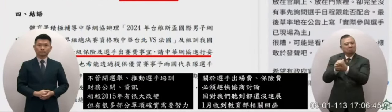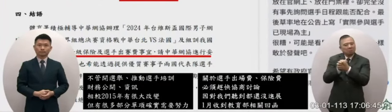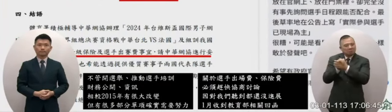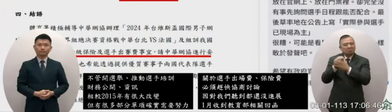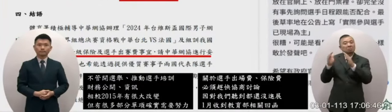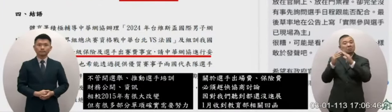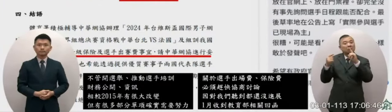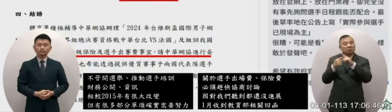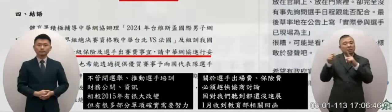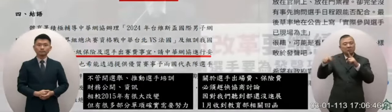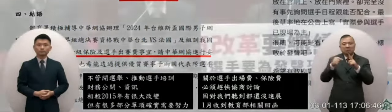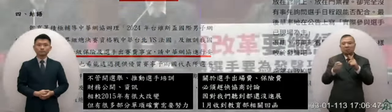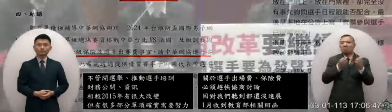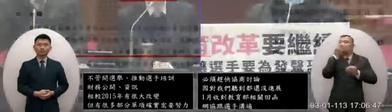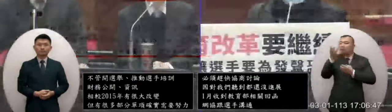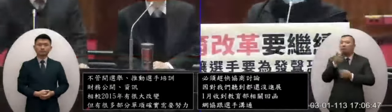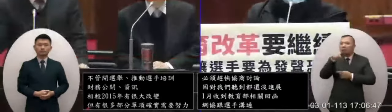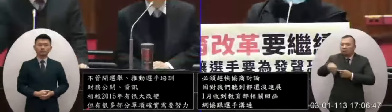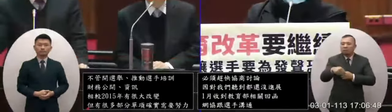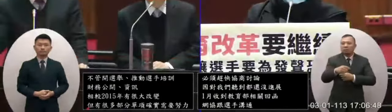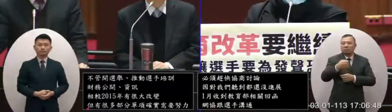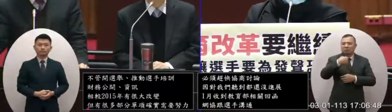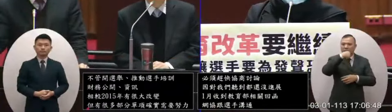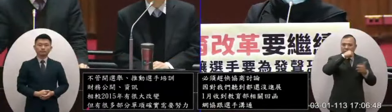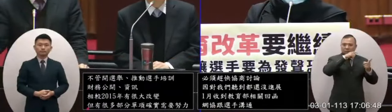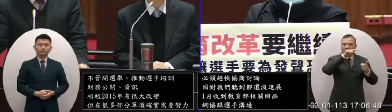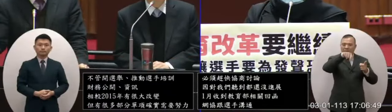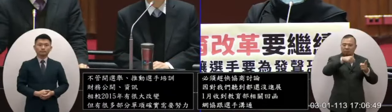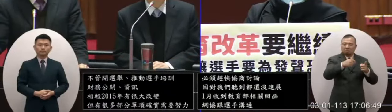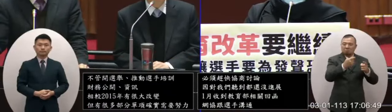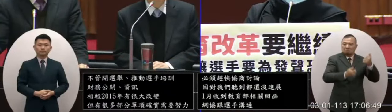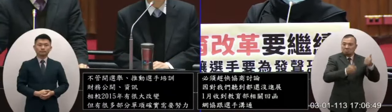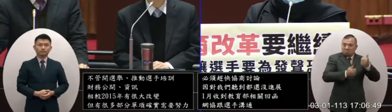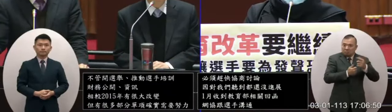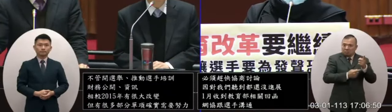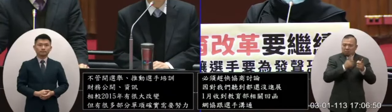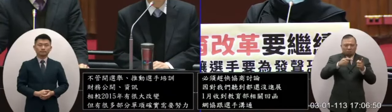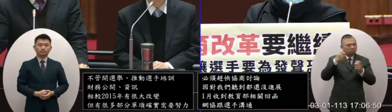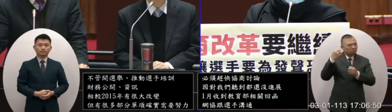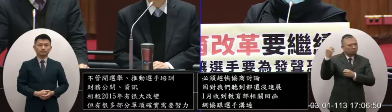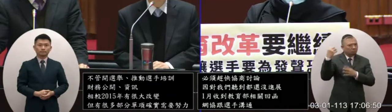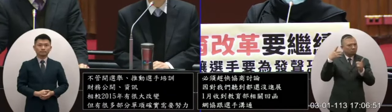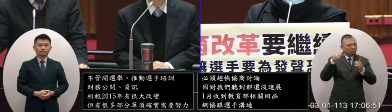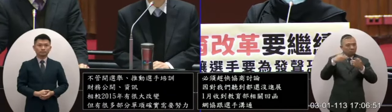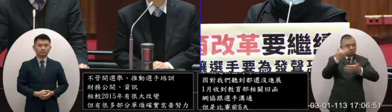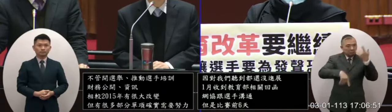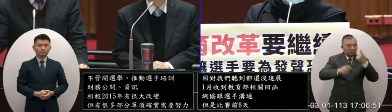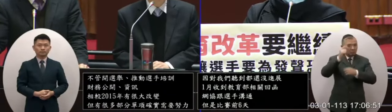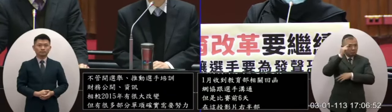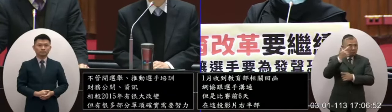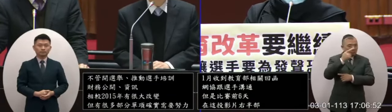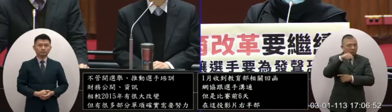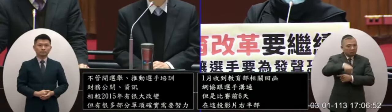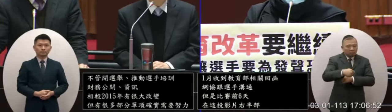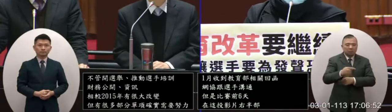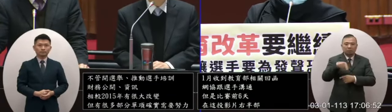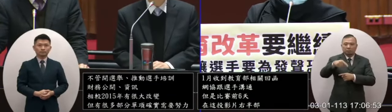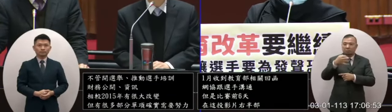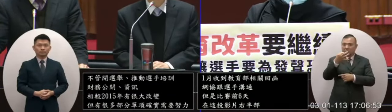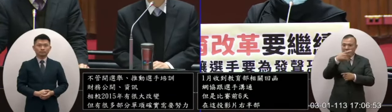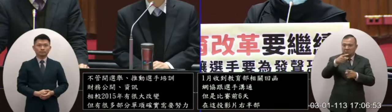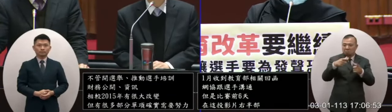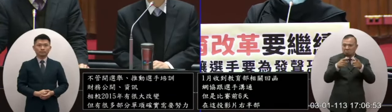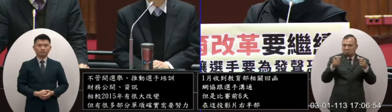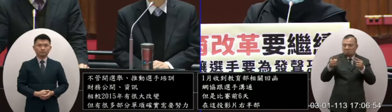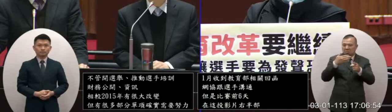人，他说台维斯杯已经只剩6天，但选手依然没有听到任何跟保险费还有票房分润或是出场费有关的